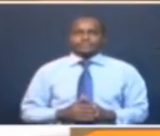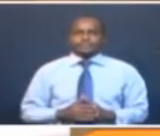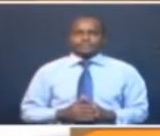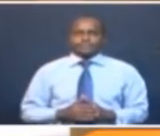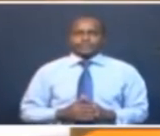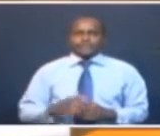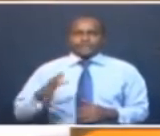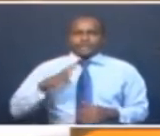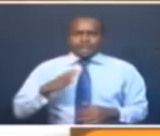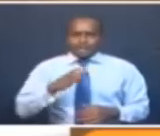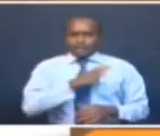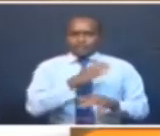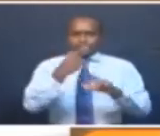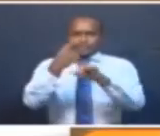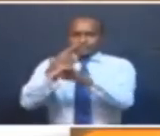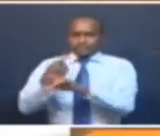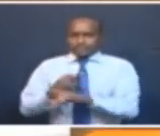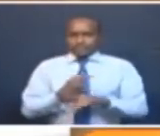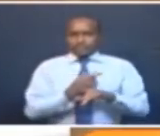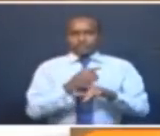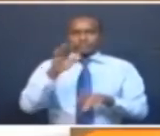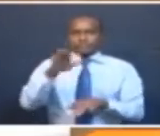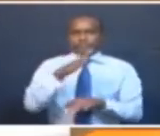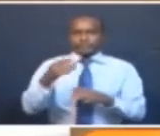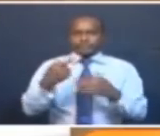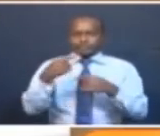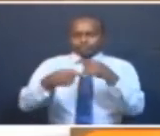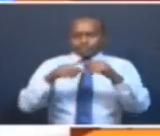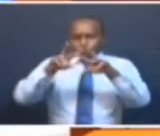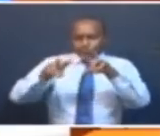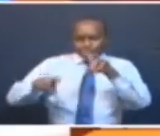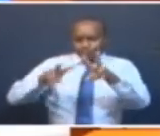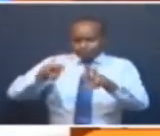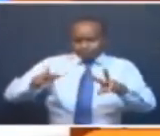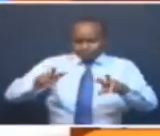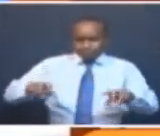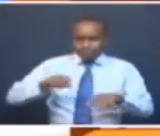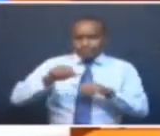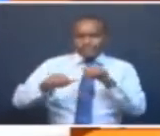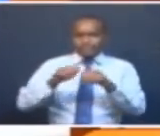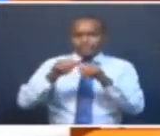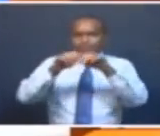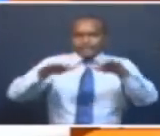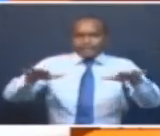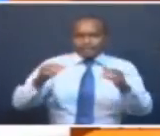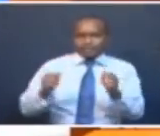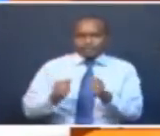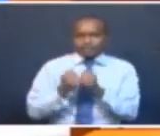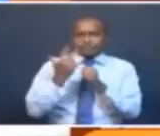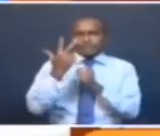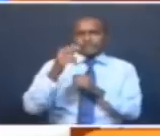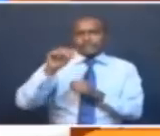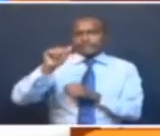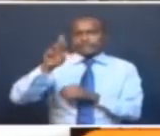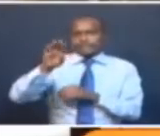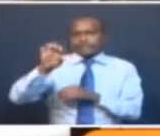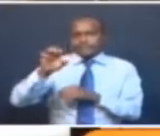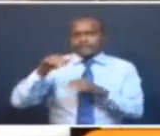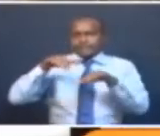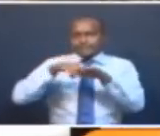Kamati tofauti za bunge zimeendelea kufanya upekuzi kwa uhusiana na utata wa ardhi ya ekari 13 katika eneo la